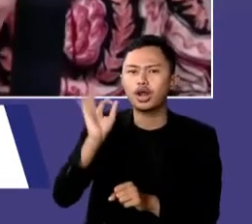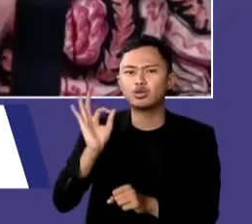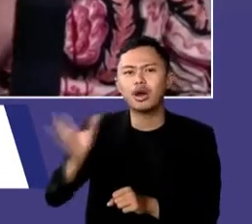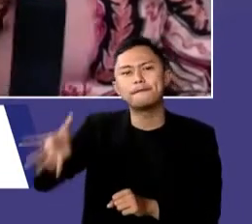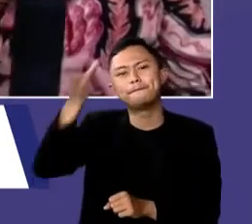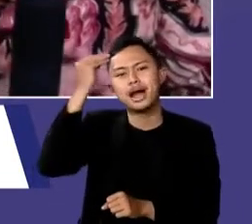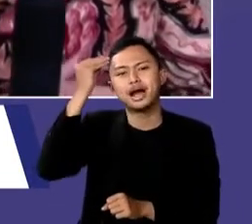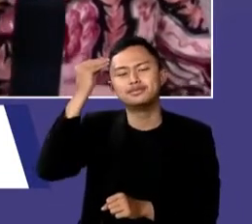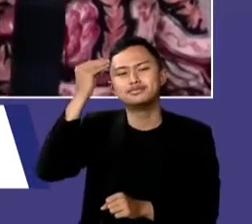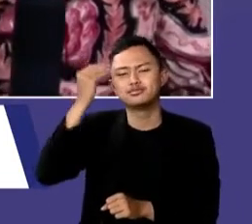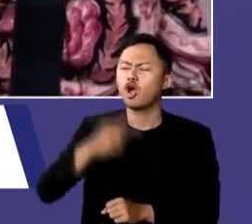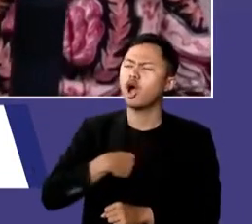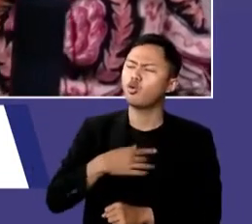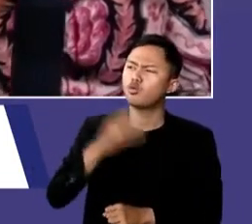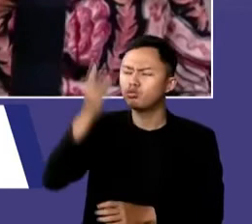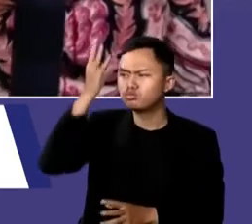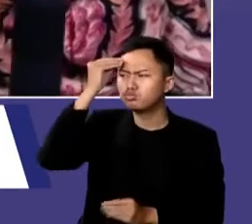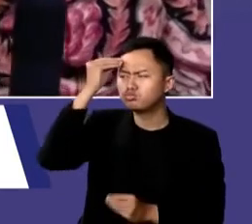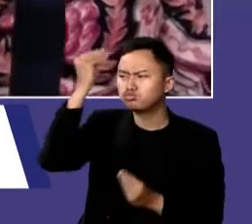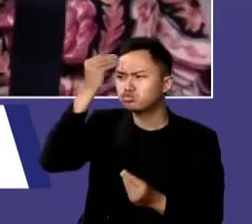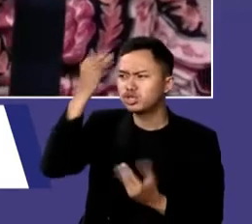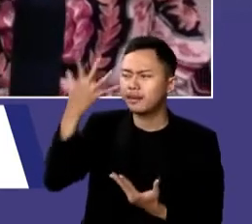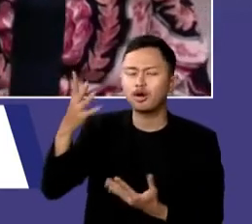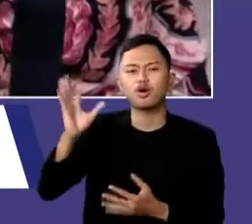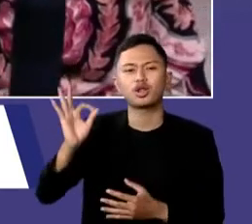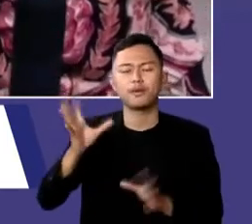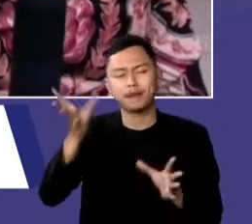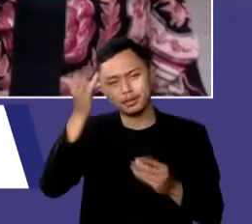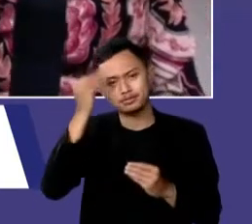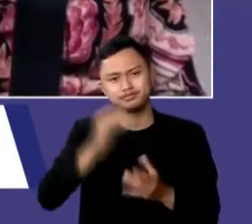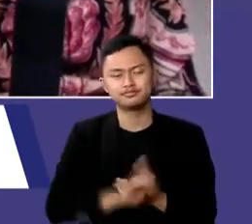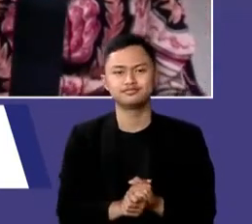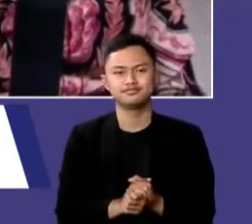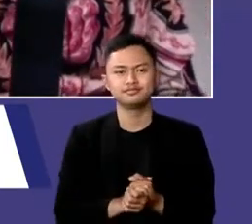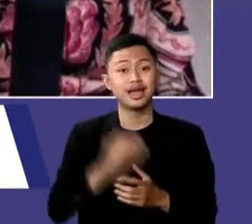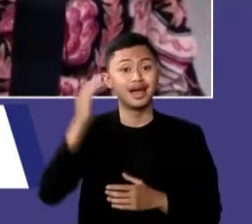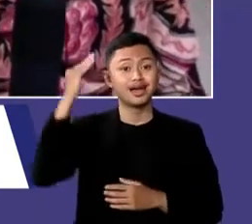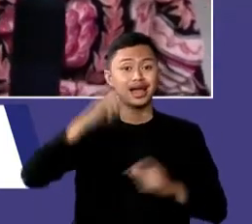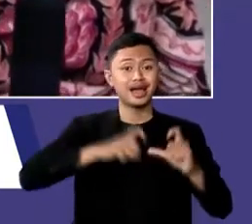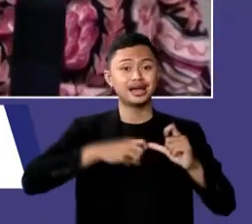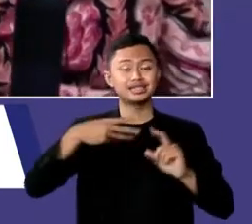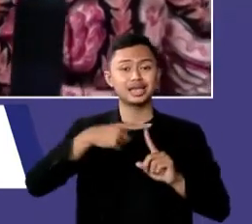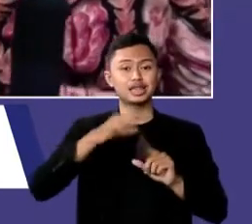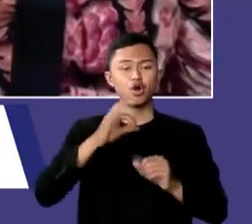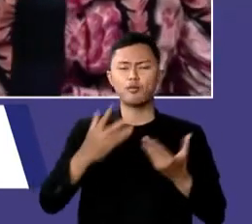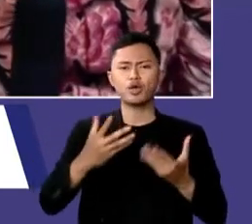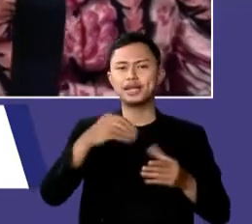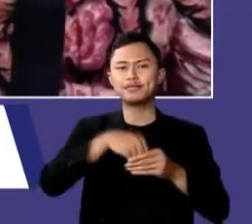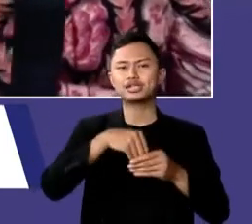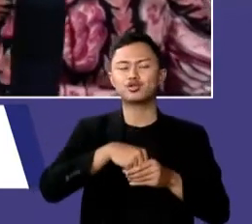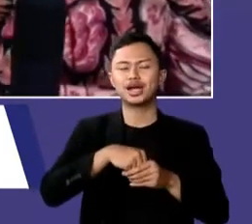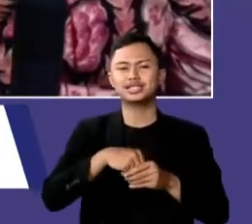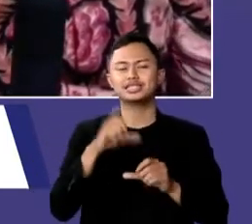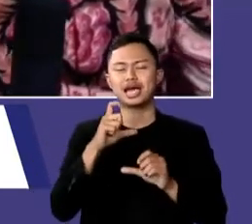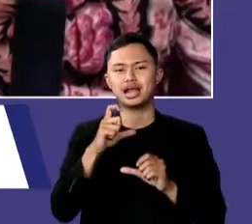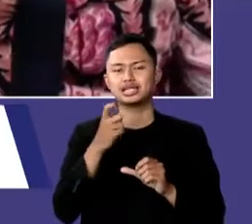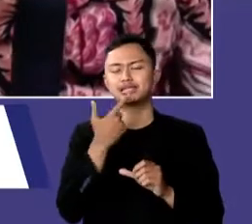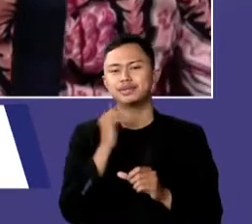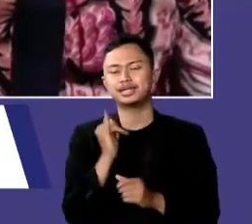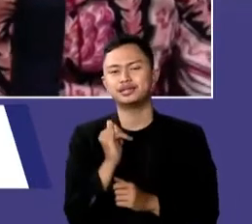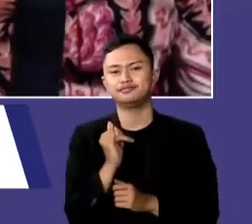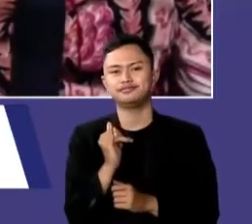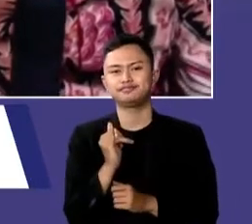keadaan kita itu yang paling penting saya kira mungkin kasih tahu boleh memberikan sedikit tips bagaimana agar